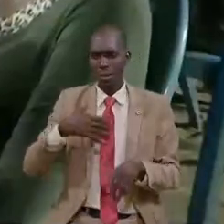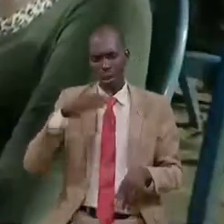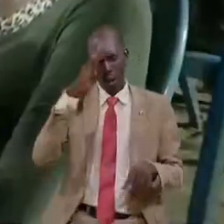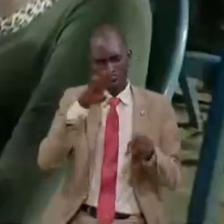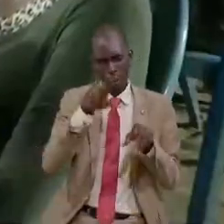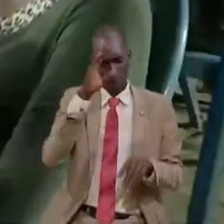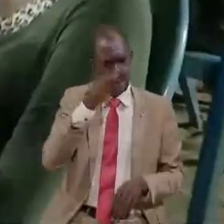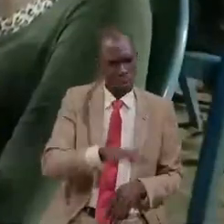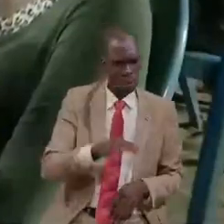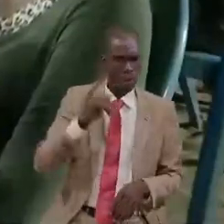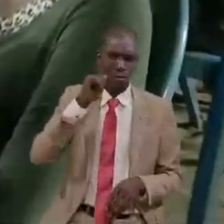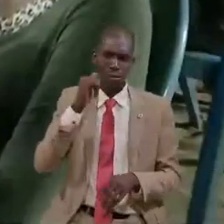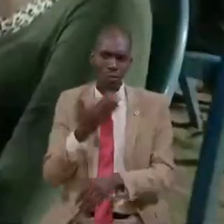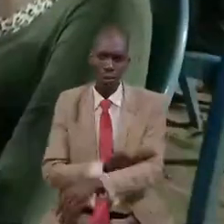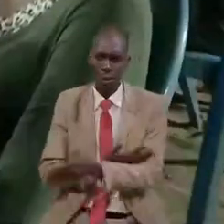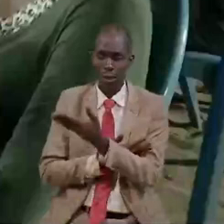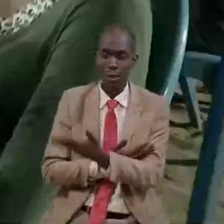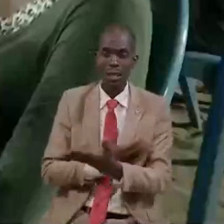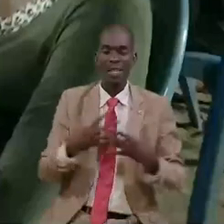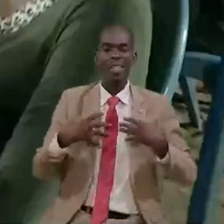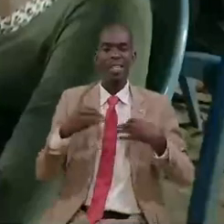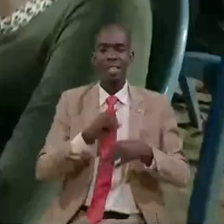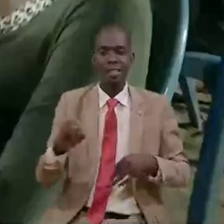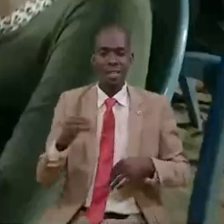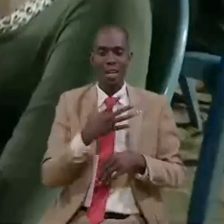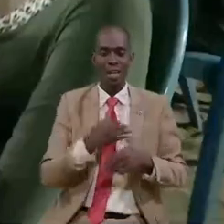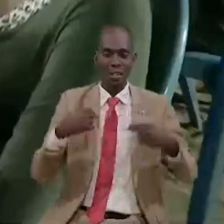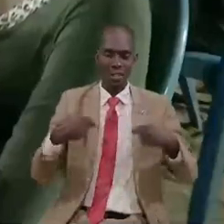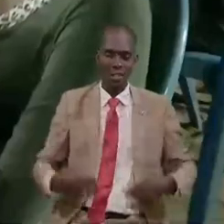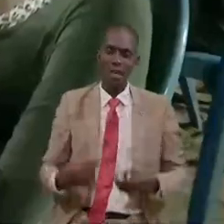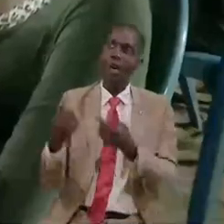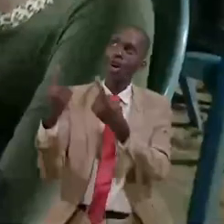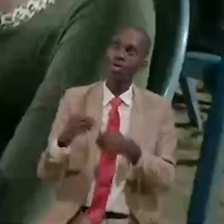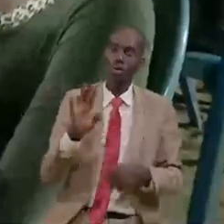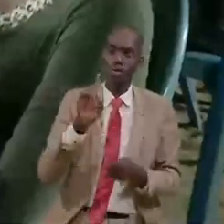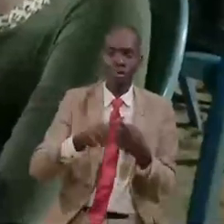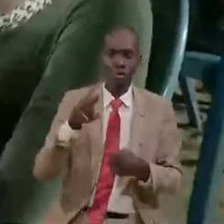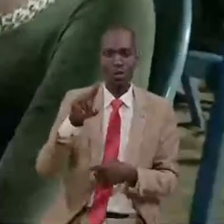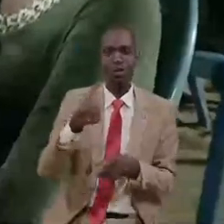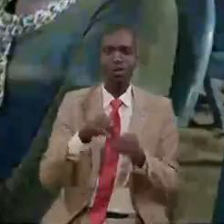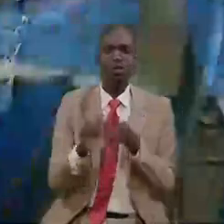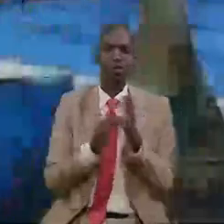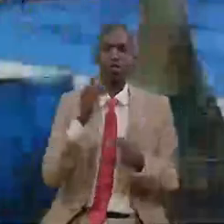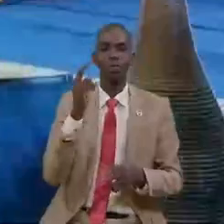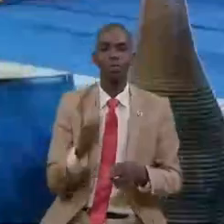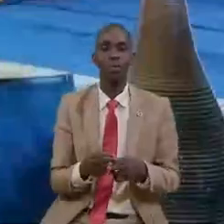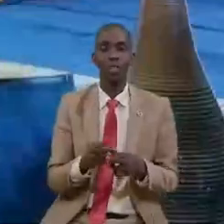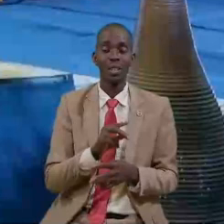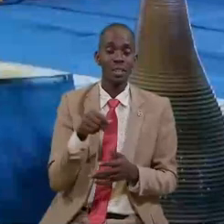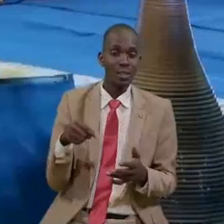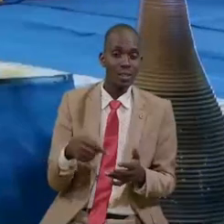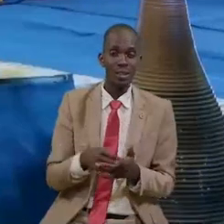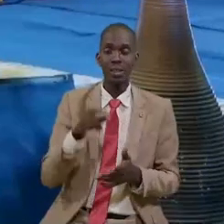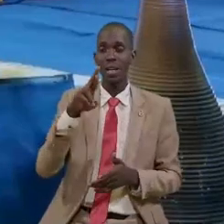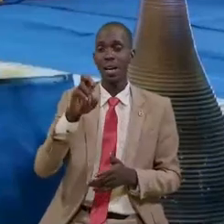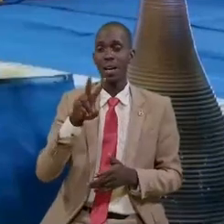là-bas, la guérison et la santé venant sur vous. Cette révélation au sujet de